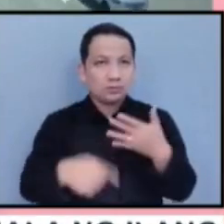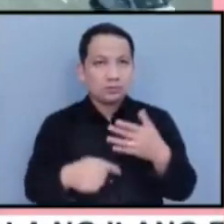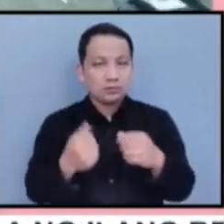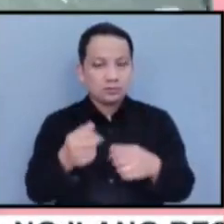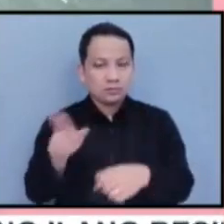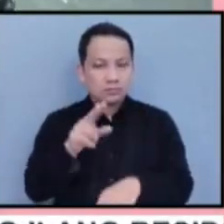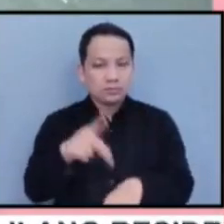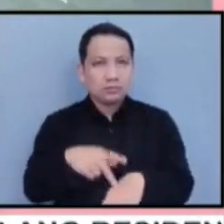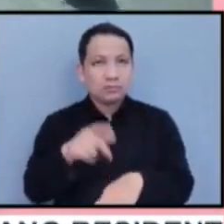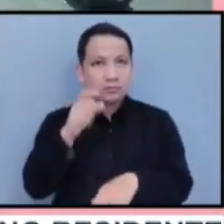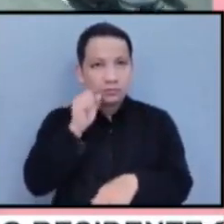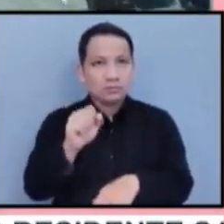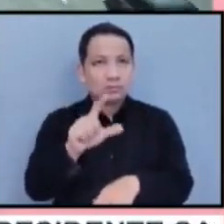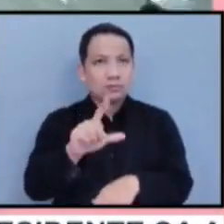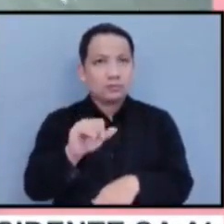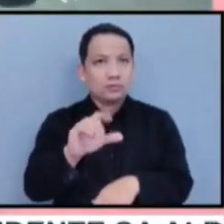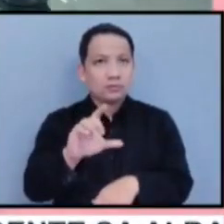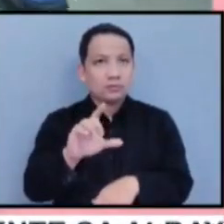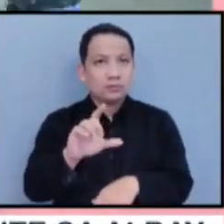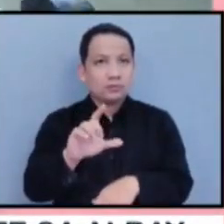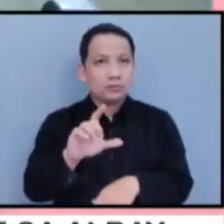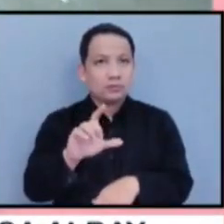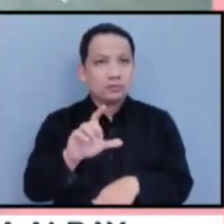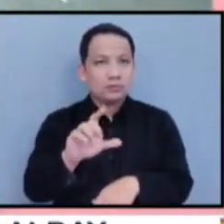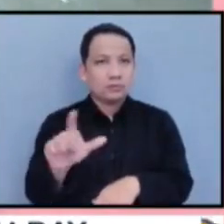and shine, Sol!